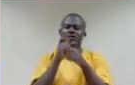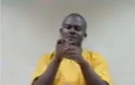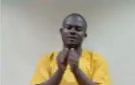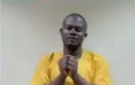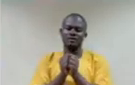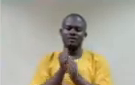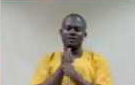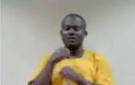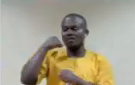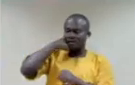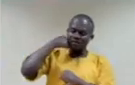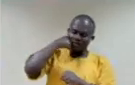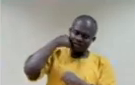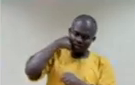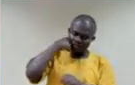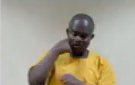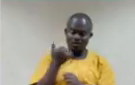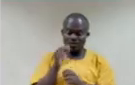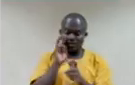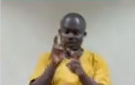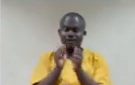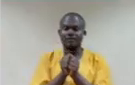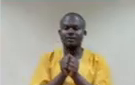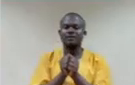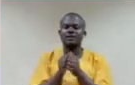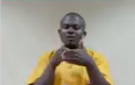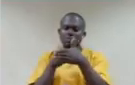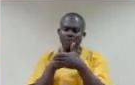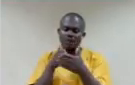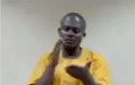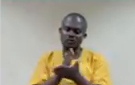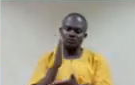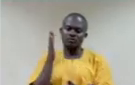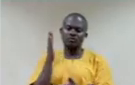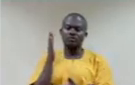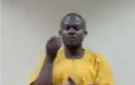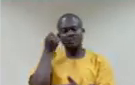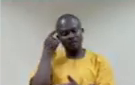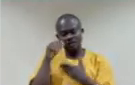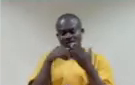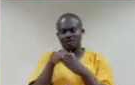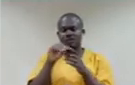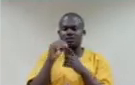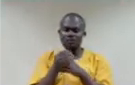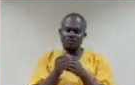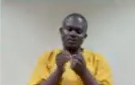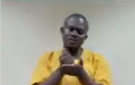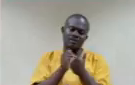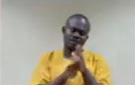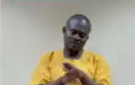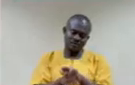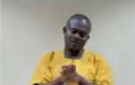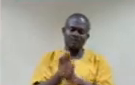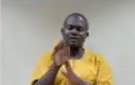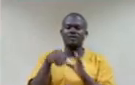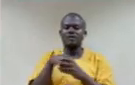filme usanga birabengiriza of course ndavuga ko nyine umuco urabengiriza kubera ko ni filme abantu